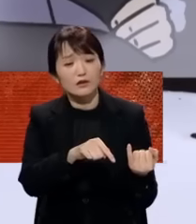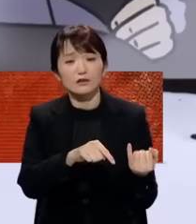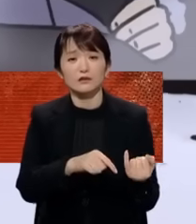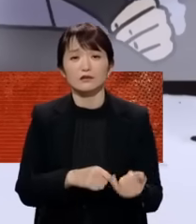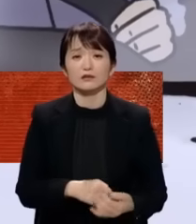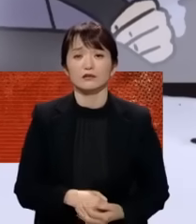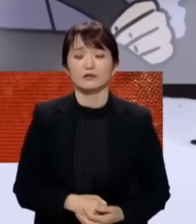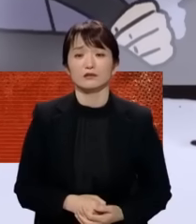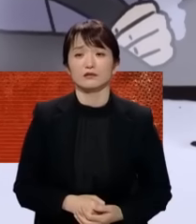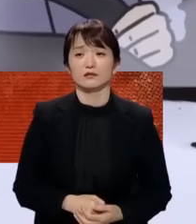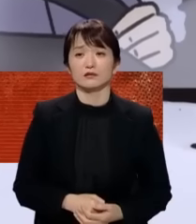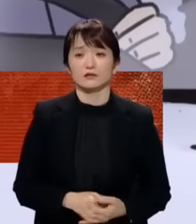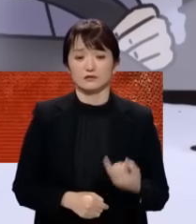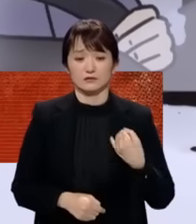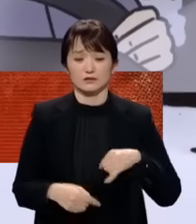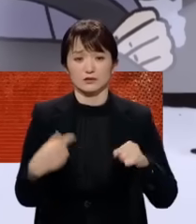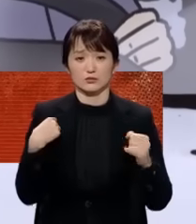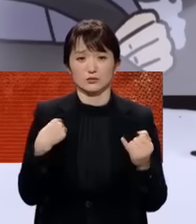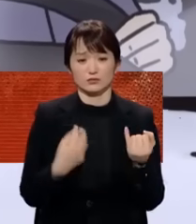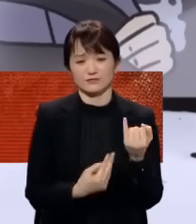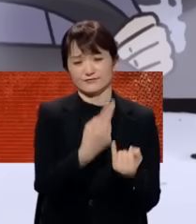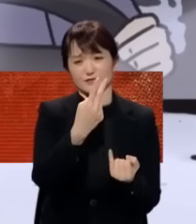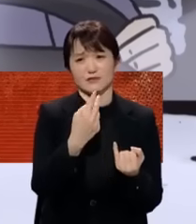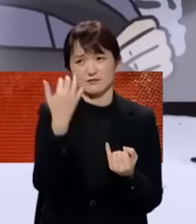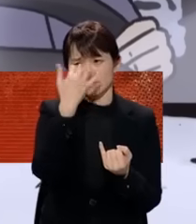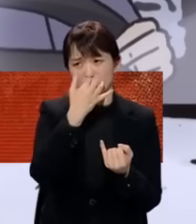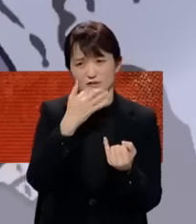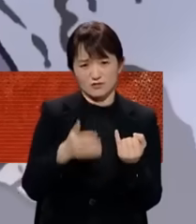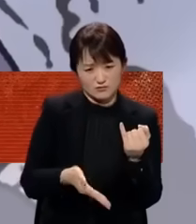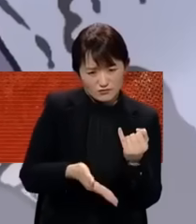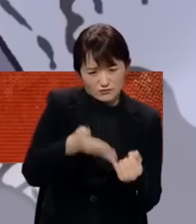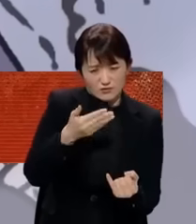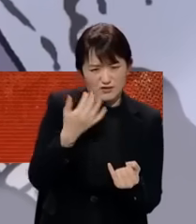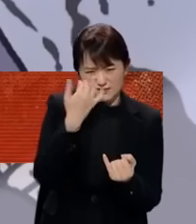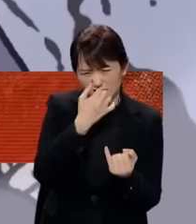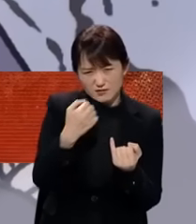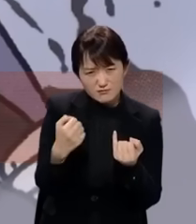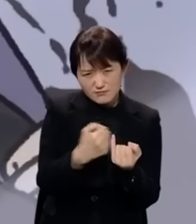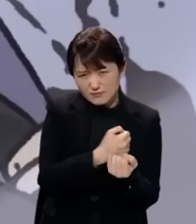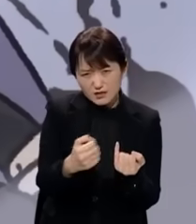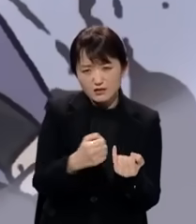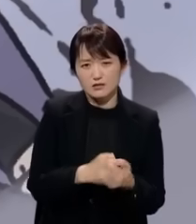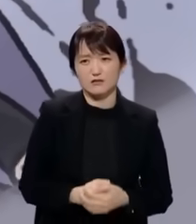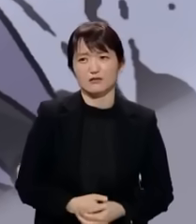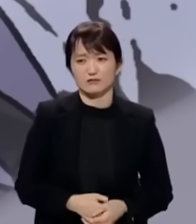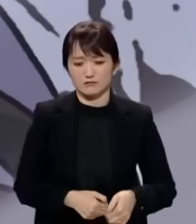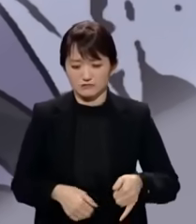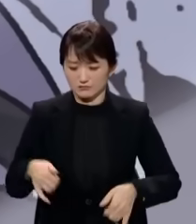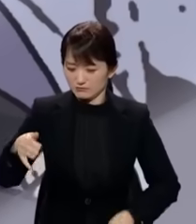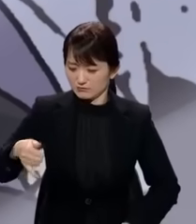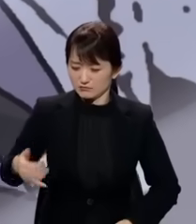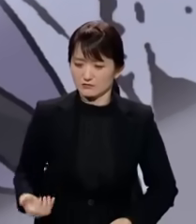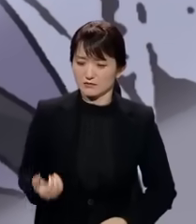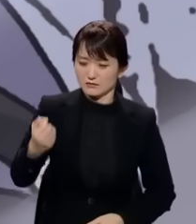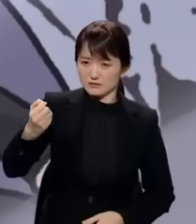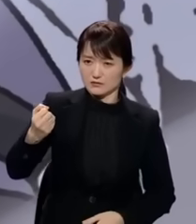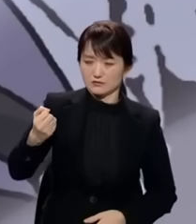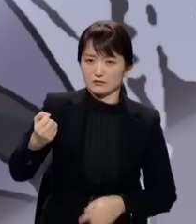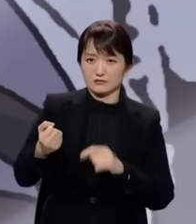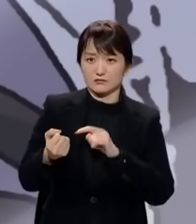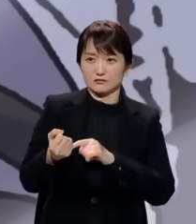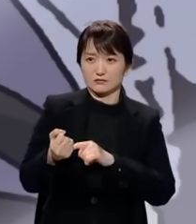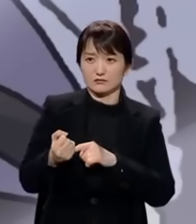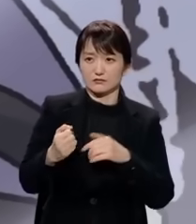하면서 이제 딸의 옷을 벗기고 성추행 성폭행을 했습니다 그때 이제 어떤 쇼핑백도 가지고 들어갔는데 그 안에는